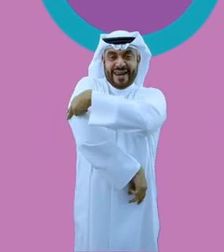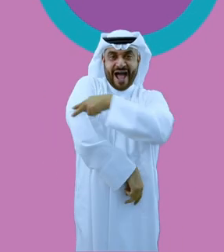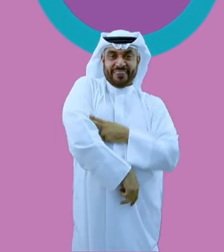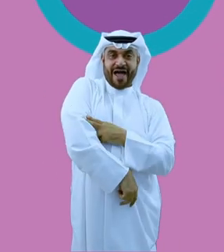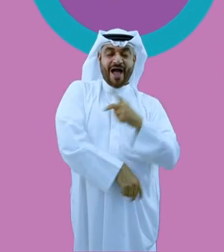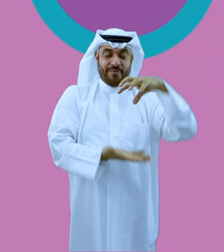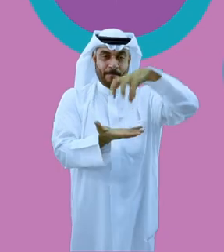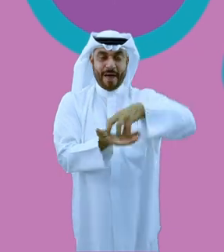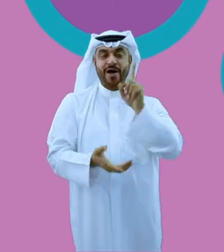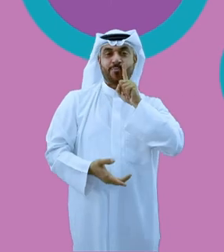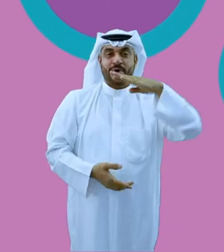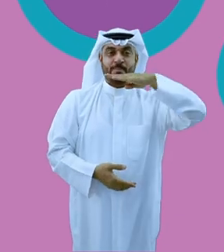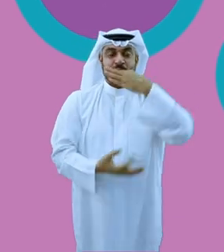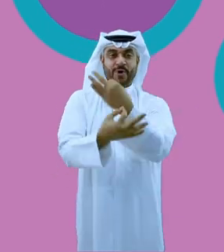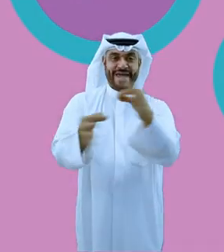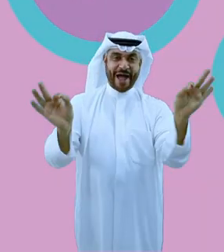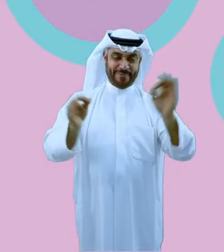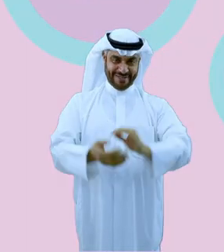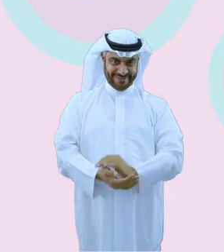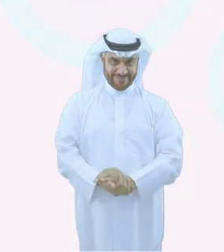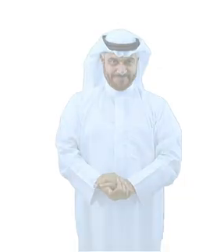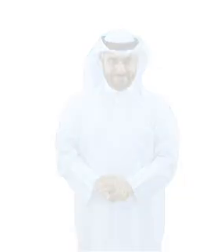نادي الطموح وأولياء أمورهم،